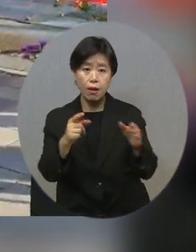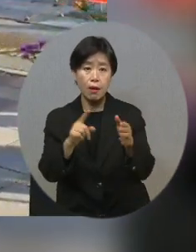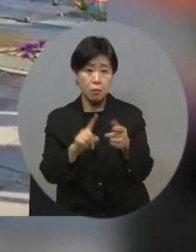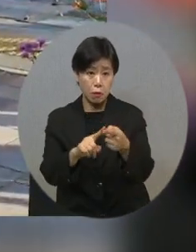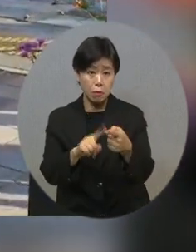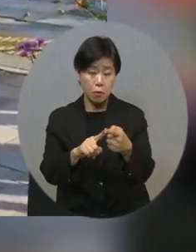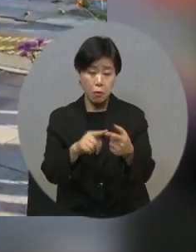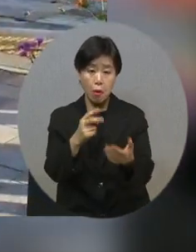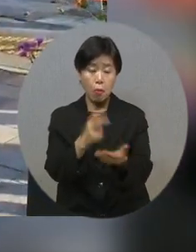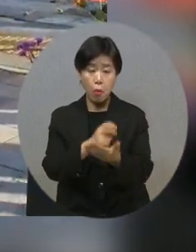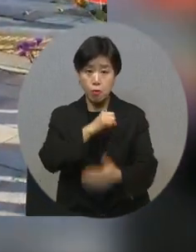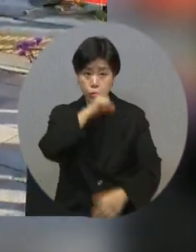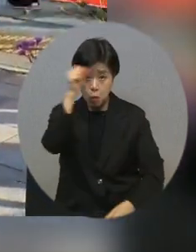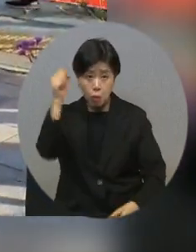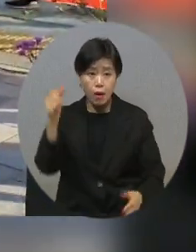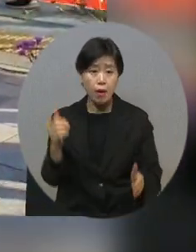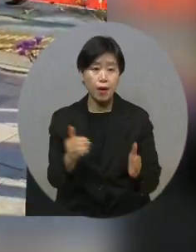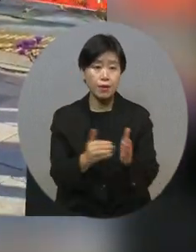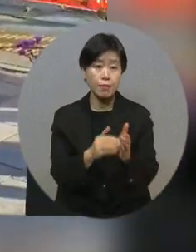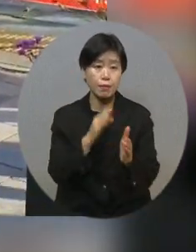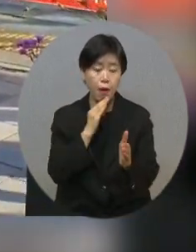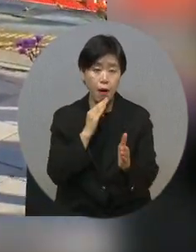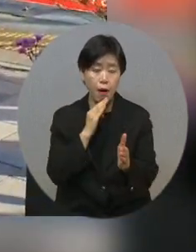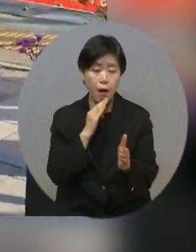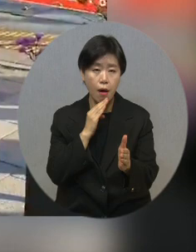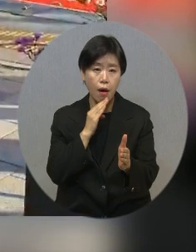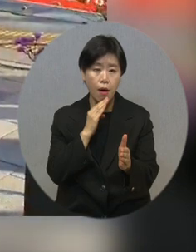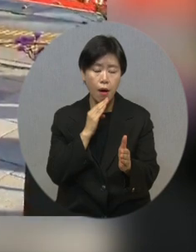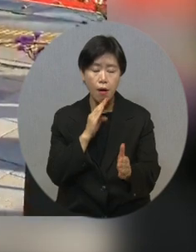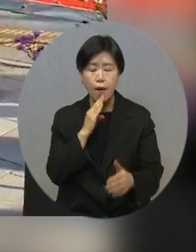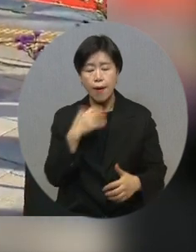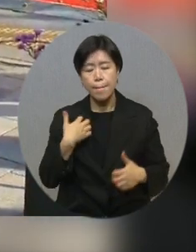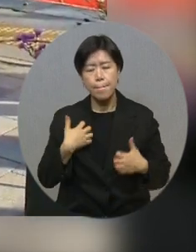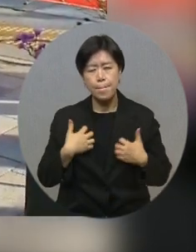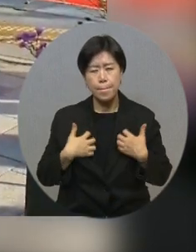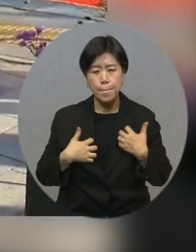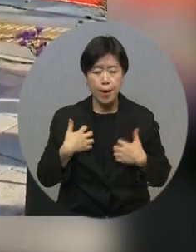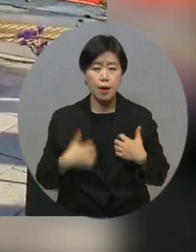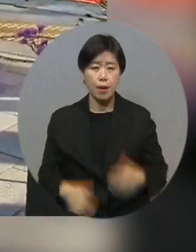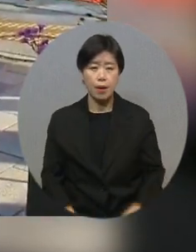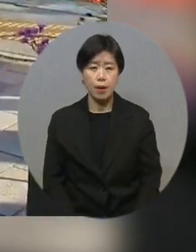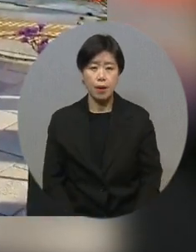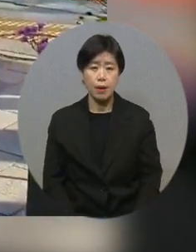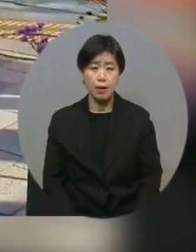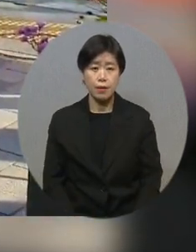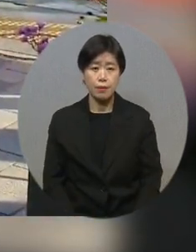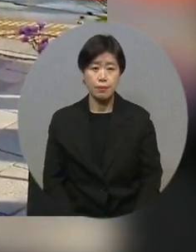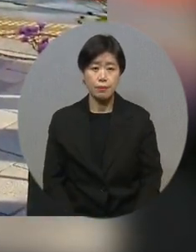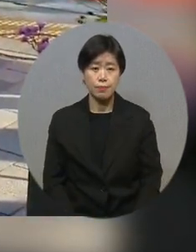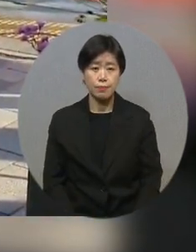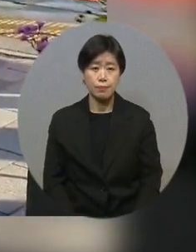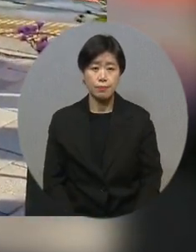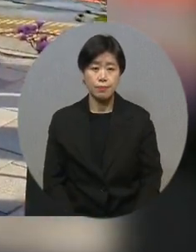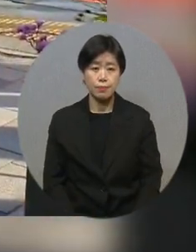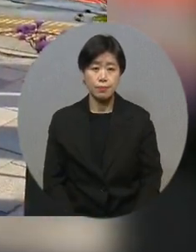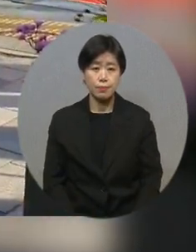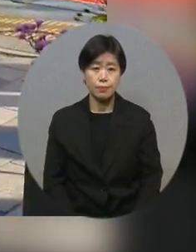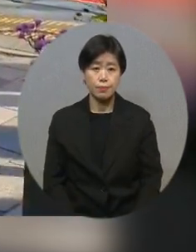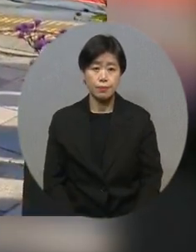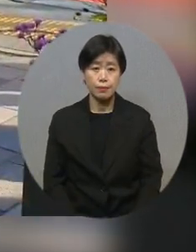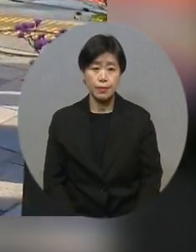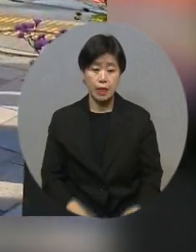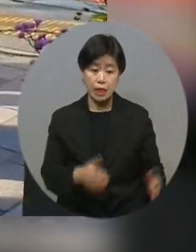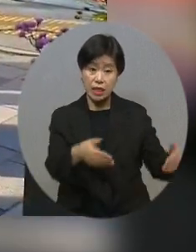그때 너무너무 좋고 너무너무 기뻤어요. 왜? 다른 시설에 계시는